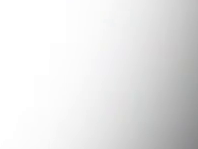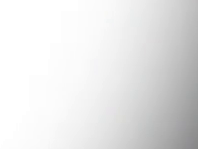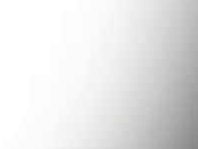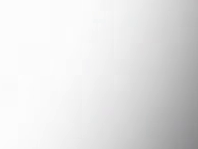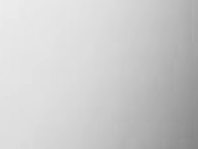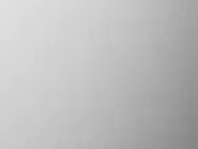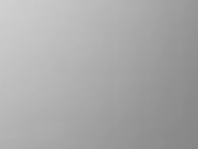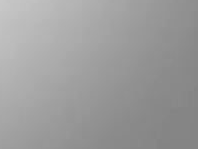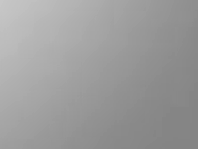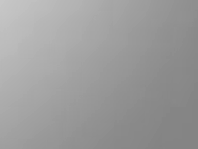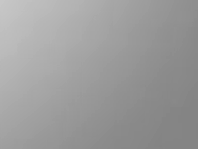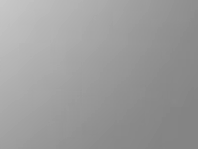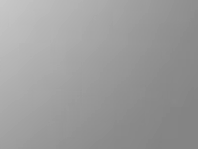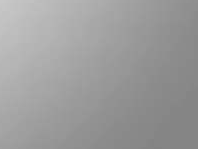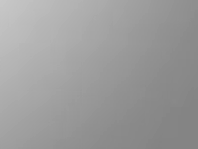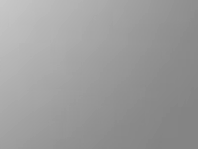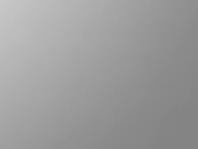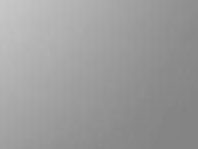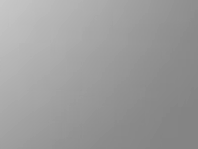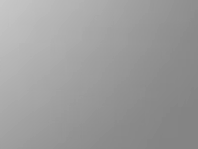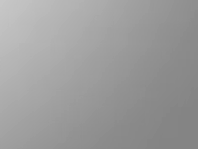inapatikana kwa nambari